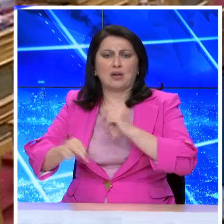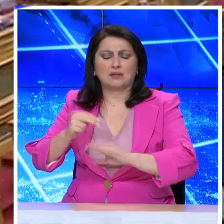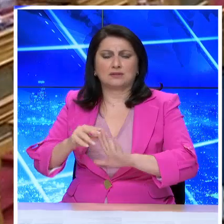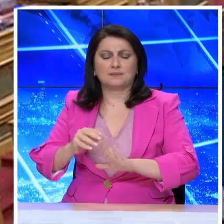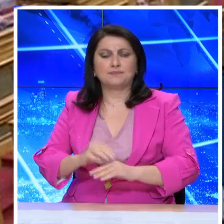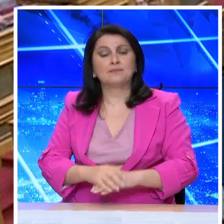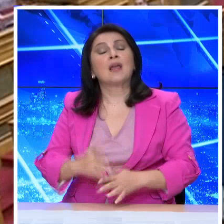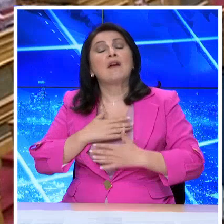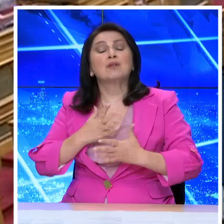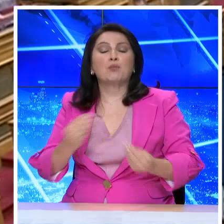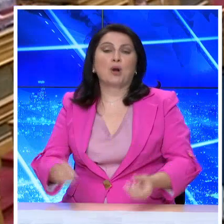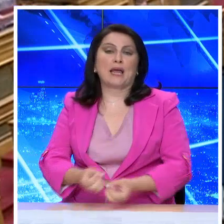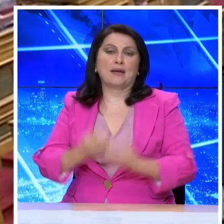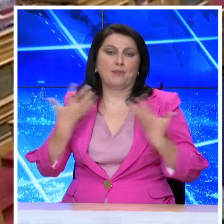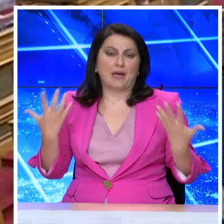Κατερίνα. Αντώνη, ευχαριστώ.